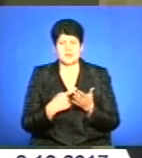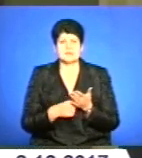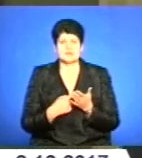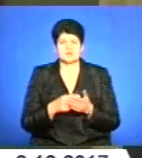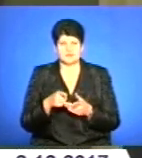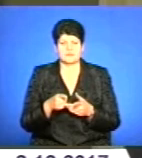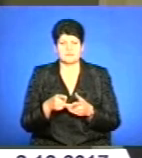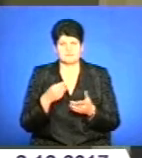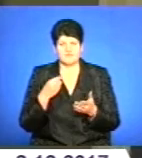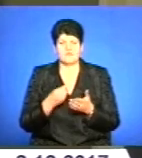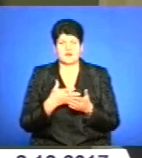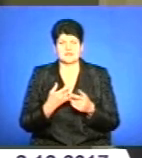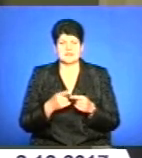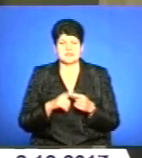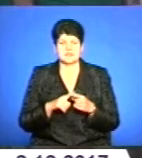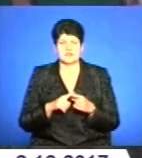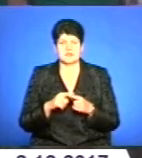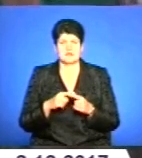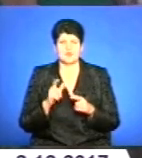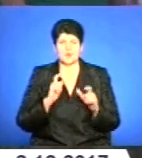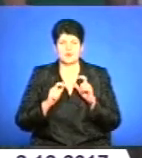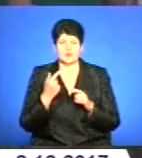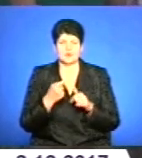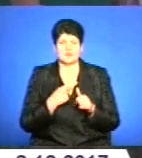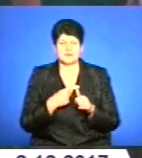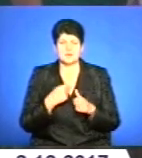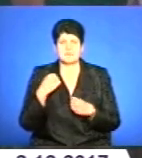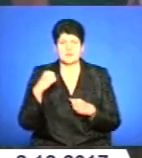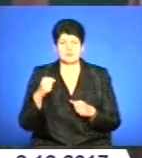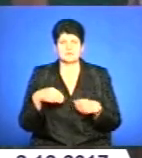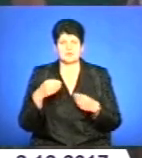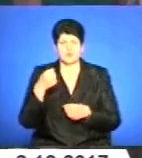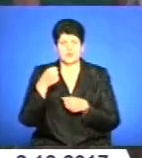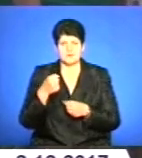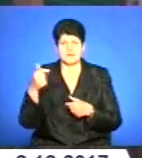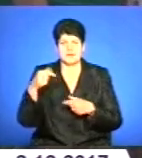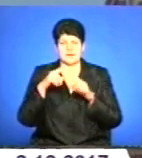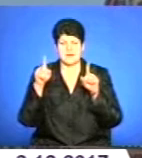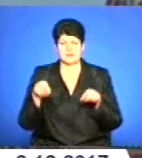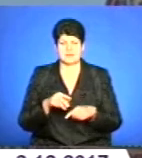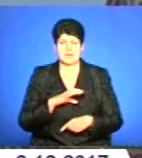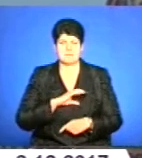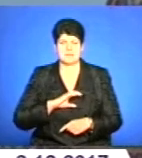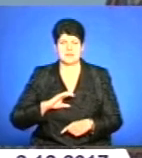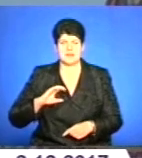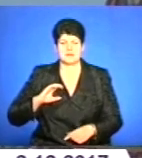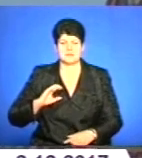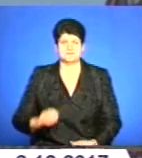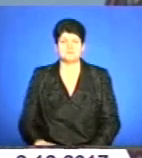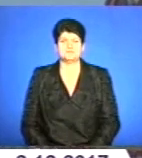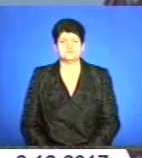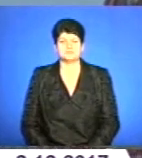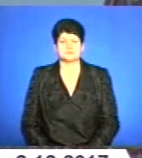він вартий, ми вартий цей коледж його імені. Переможців турніру відзначать кубками, грамотами і медалями. Тарас Бурак, Юрій